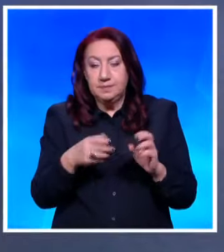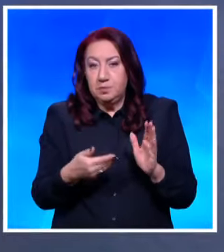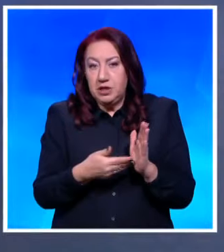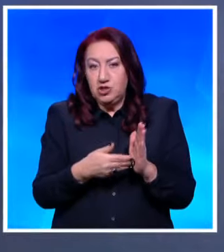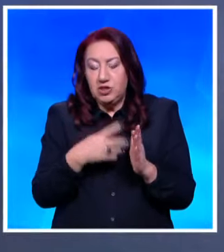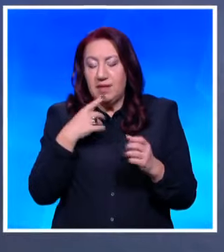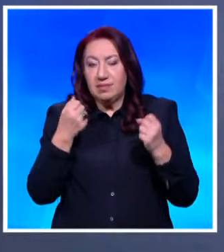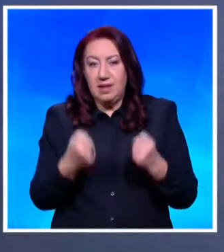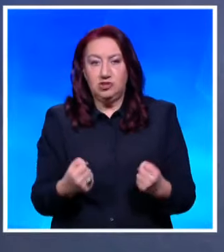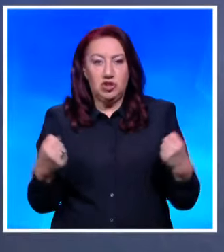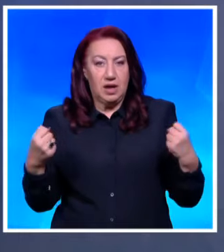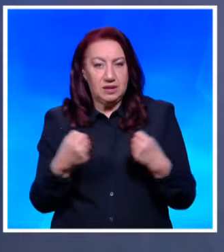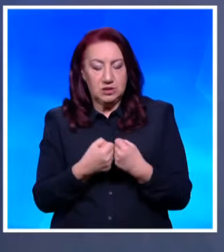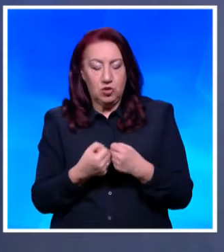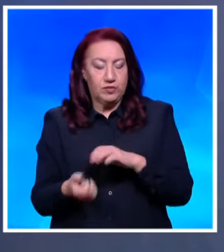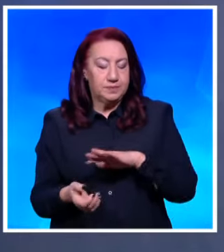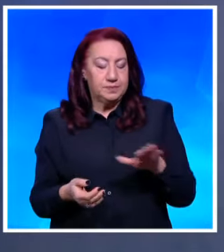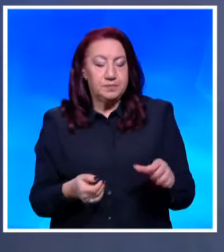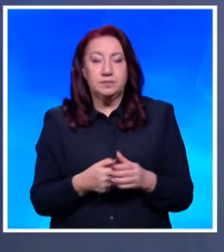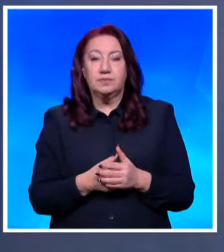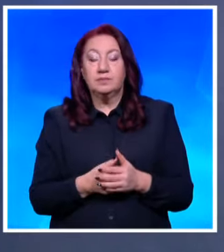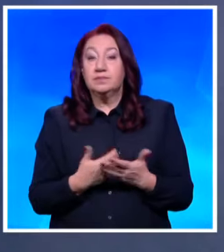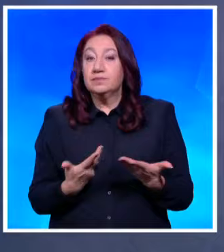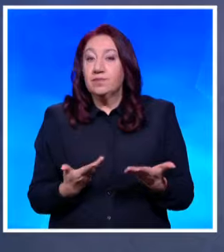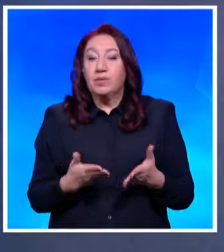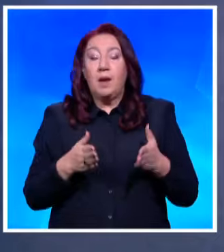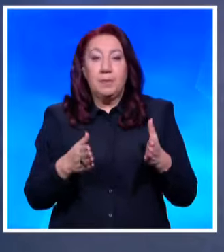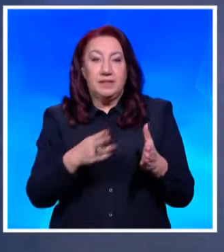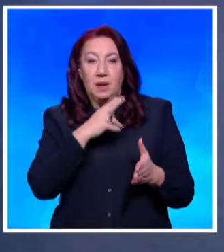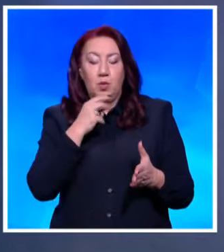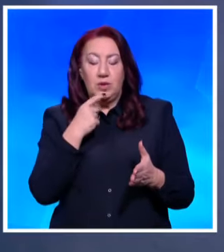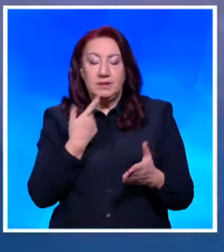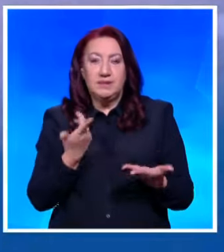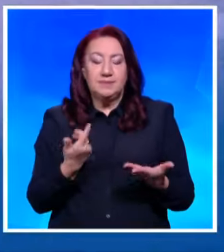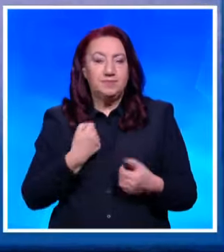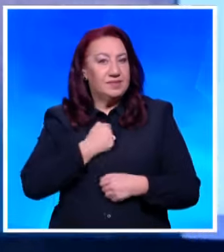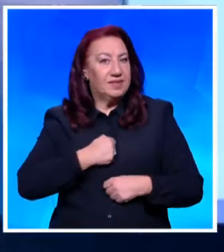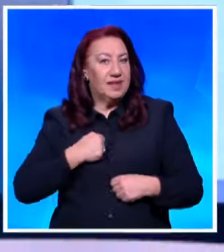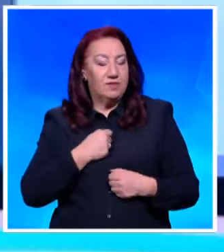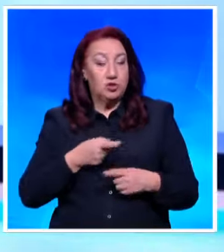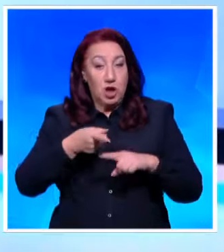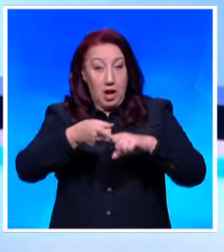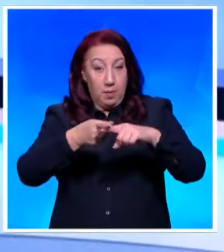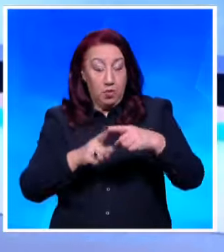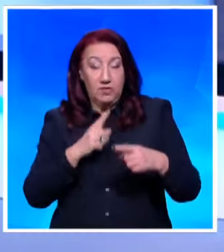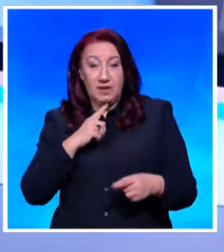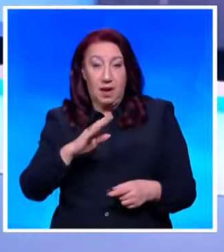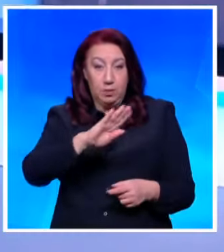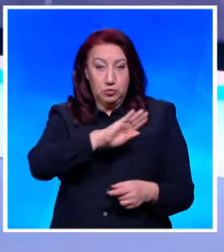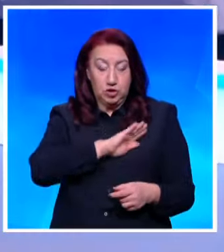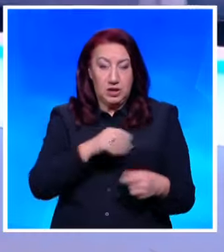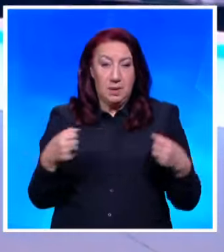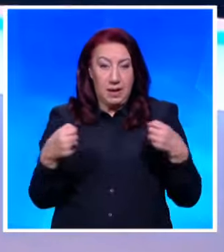И още по темата пътната полиция с тревожна статистика. Половината от загиналите при катастрофи от началото на годината са хора над